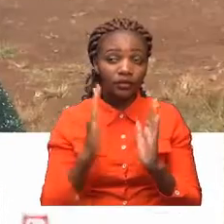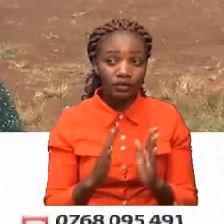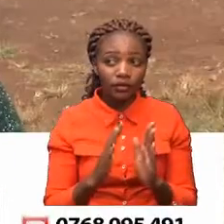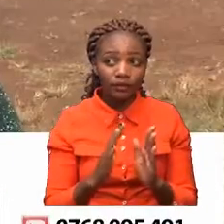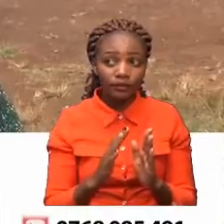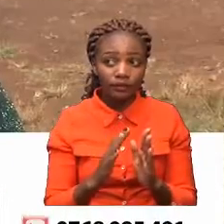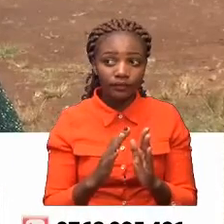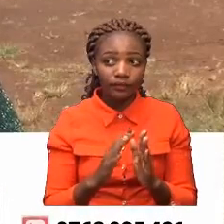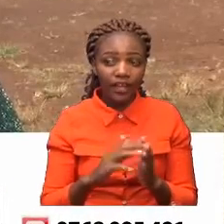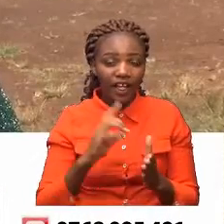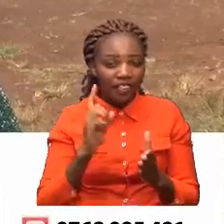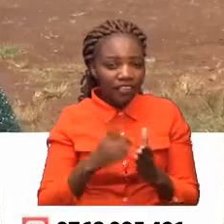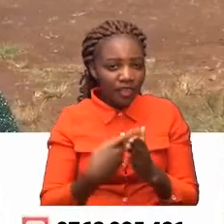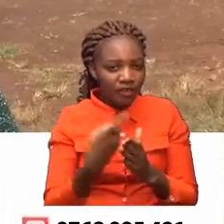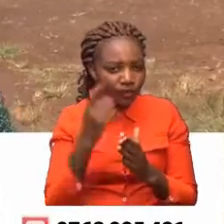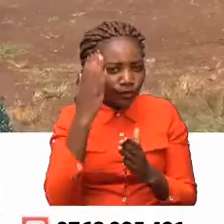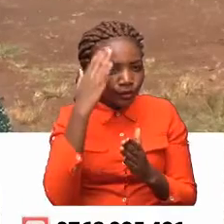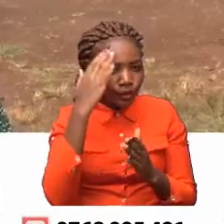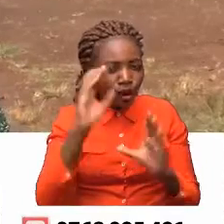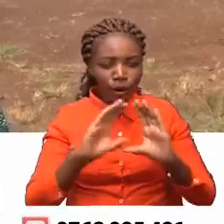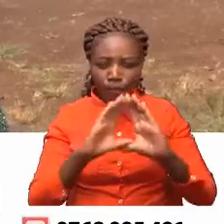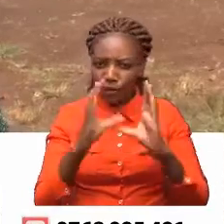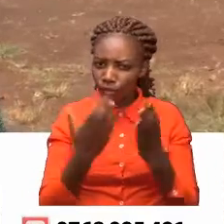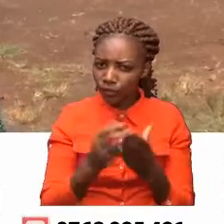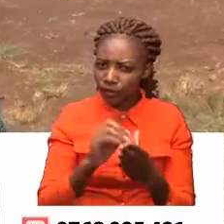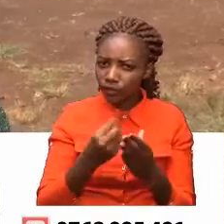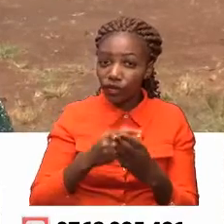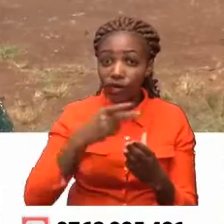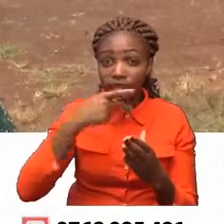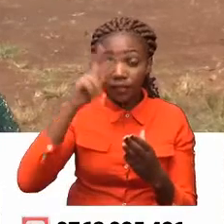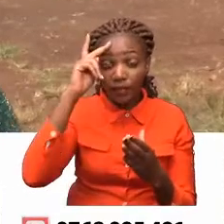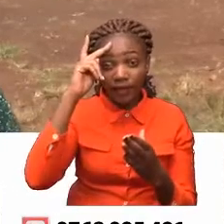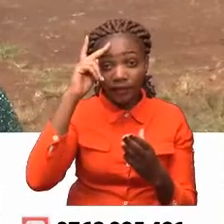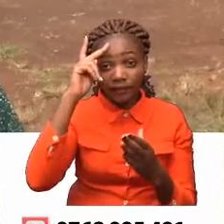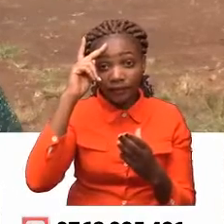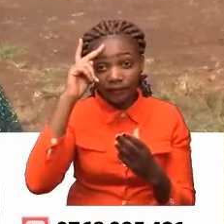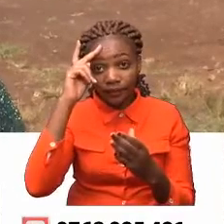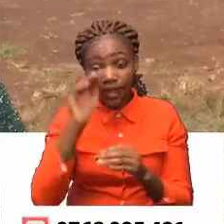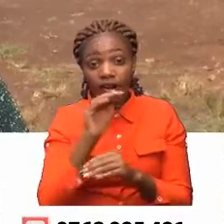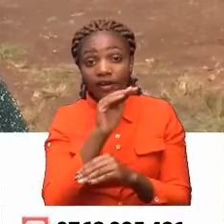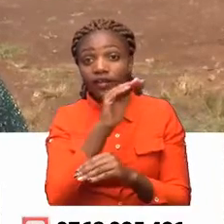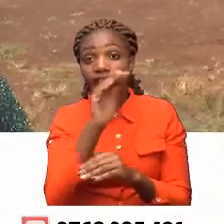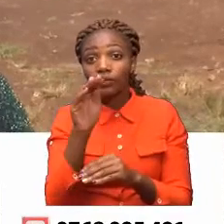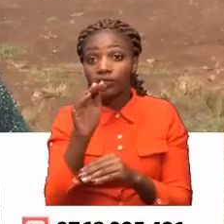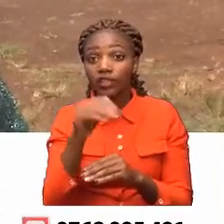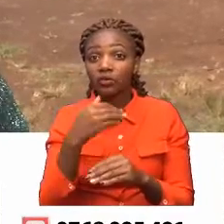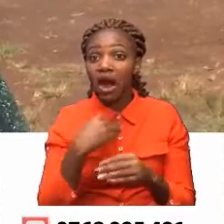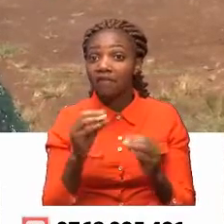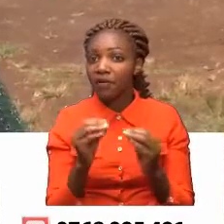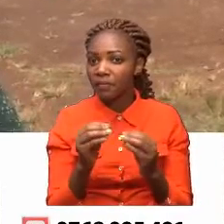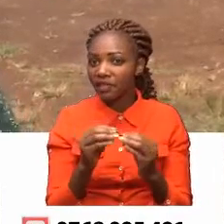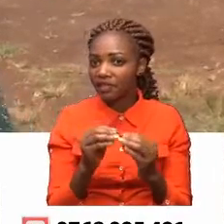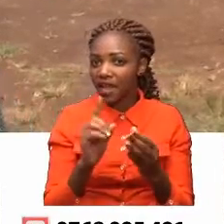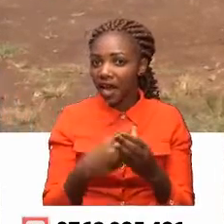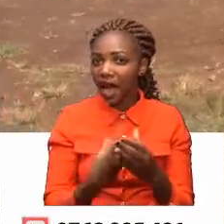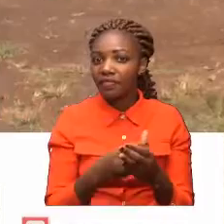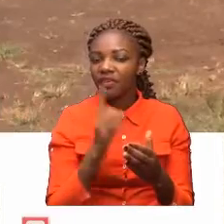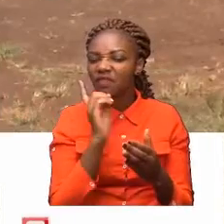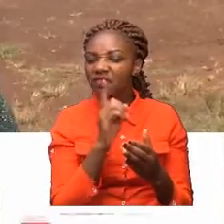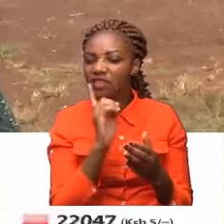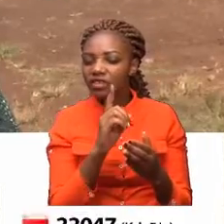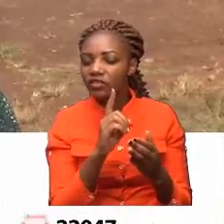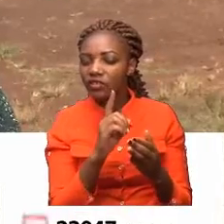Na unakuta community ama wazazi wameconvinciwa wafanye kama kikao ili mambo imalizwe